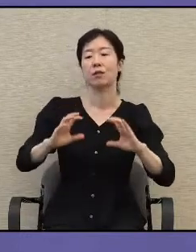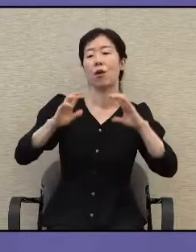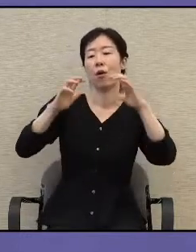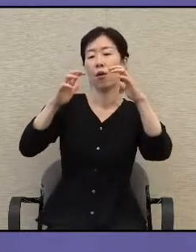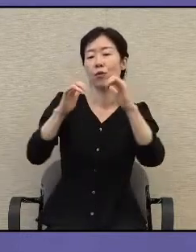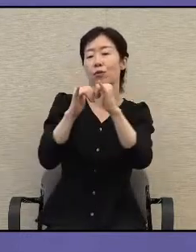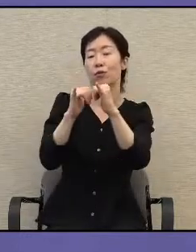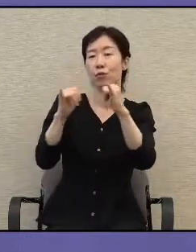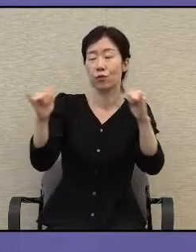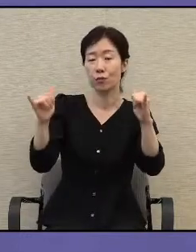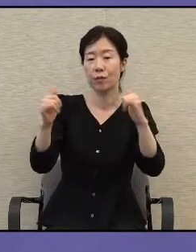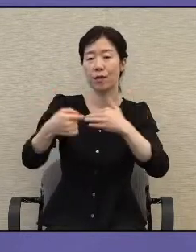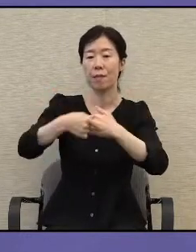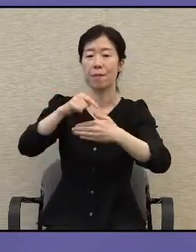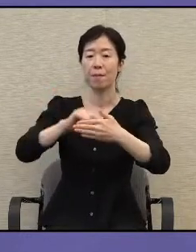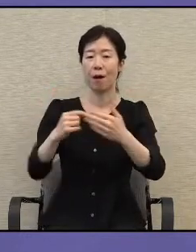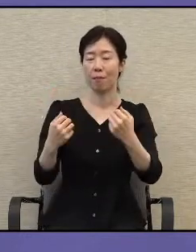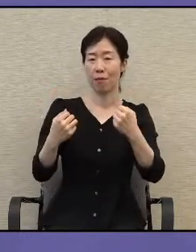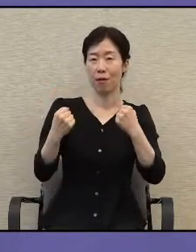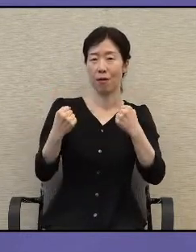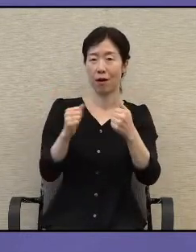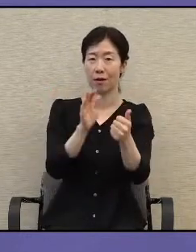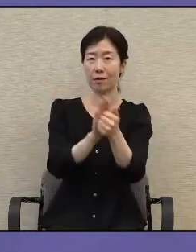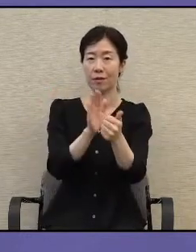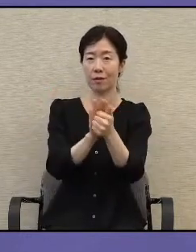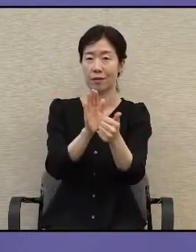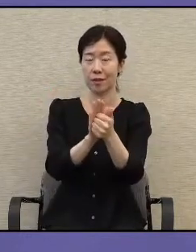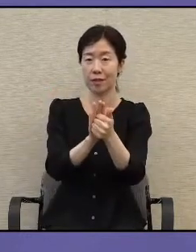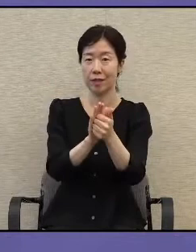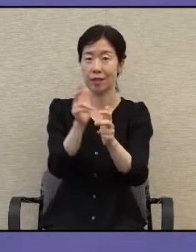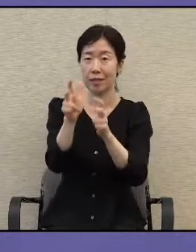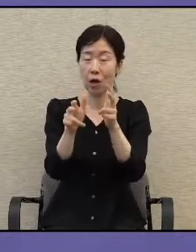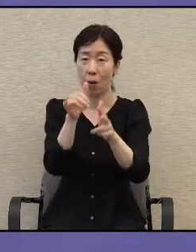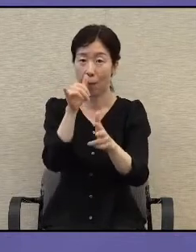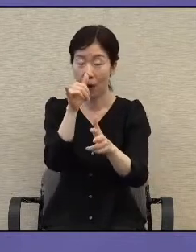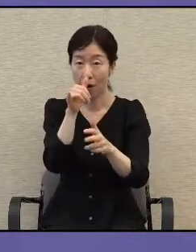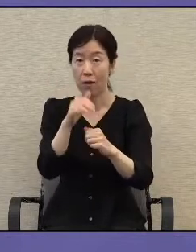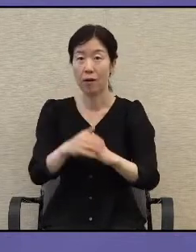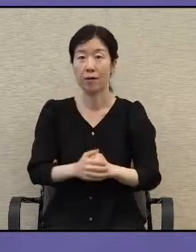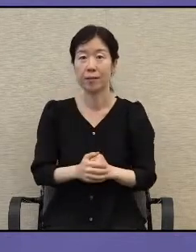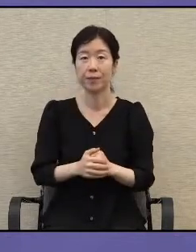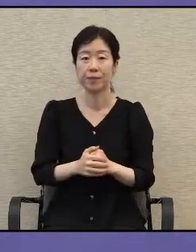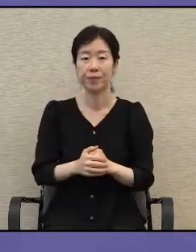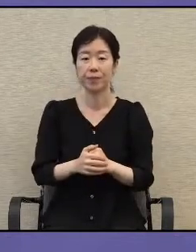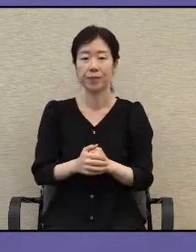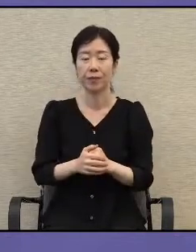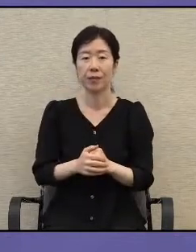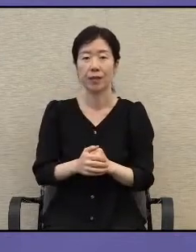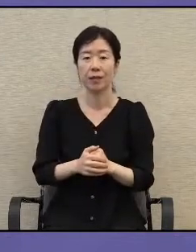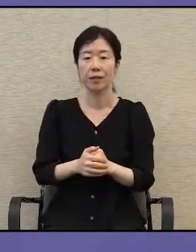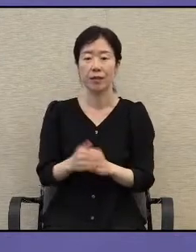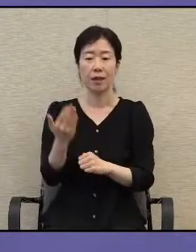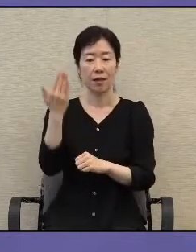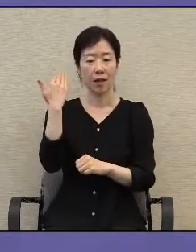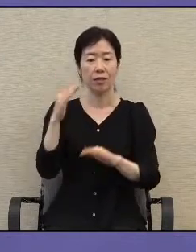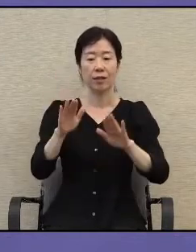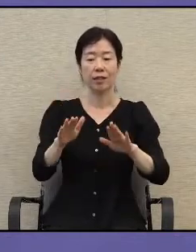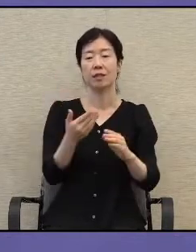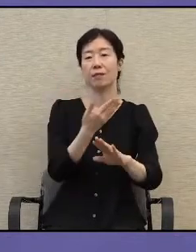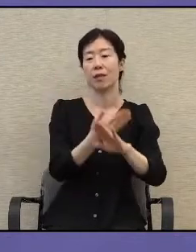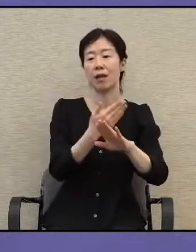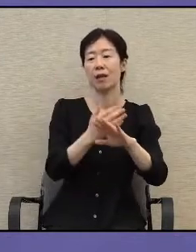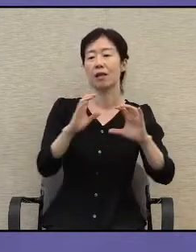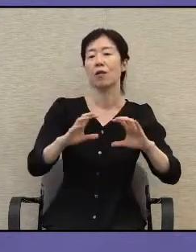종합대책을 이렇게 온국민 정신건강 증진으로 이제 다시 이제 전환을 하였고 작년 이제 초에 이걸